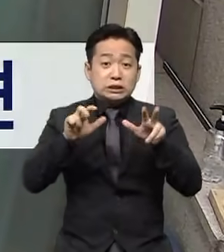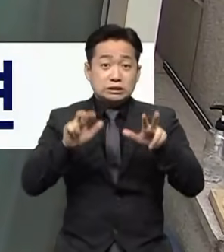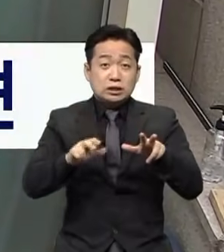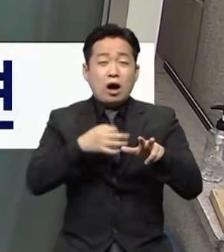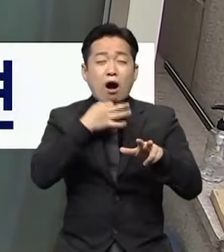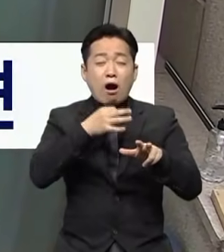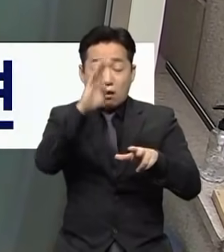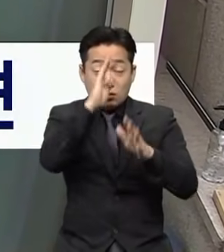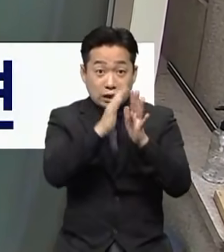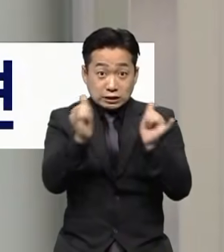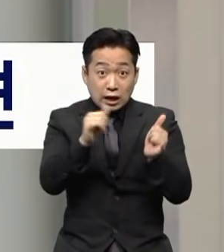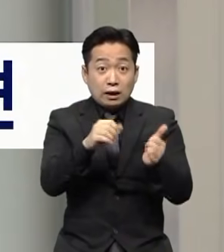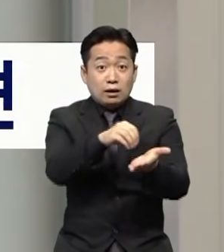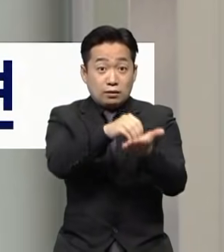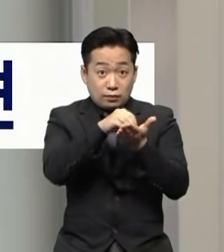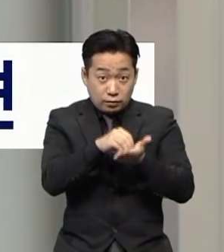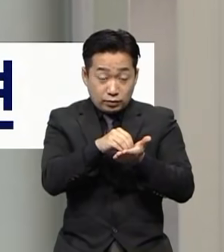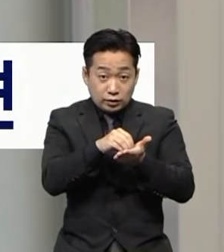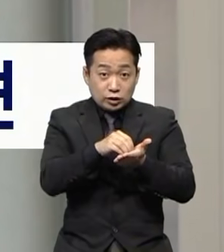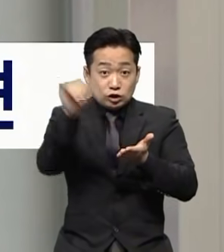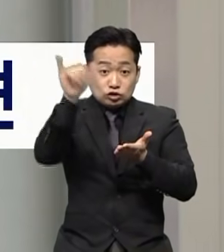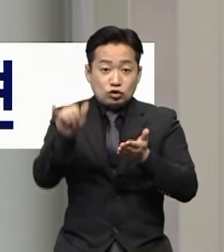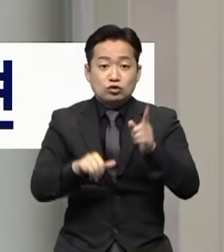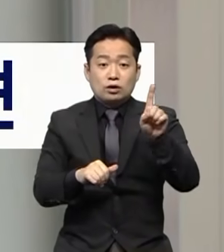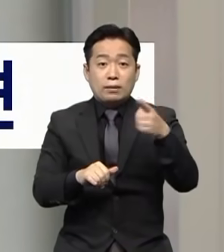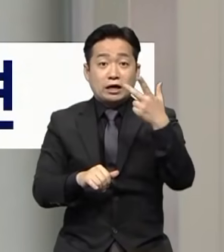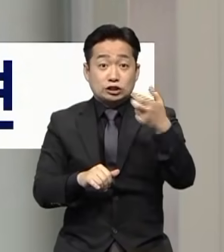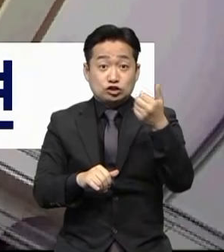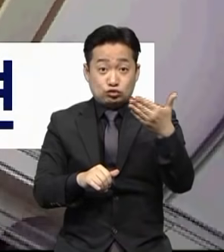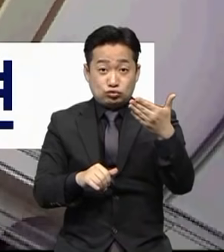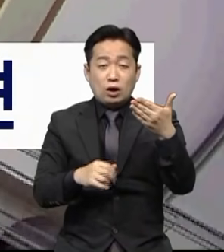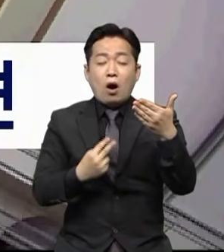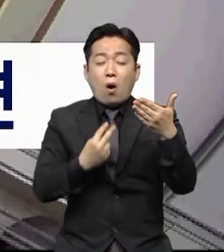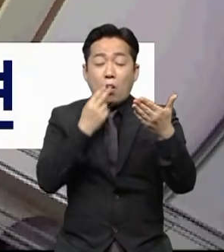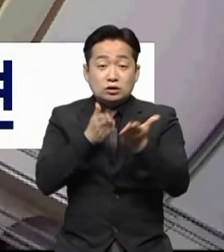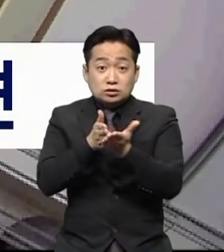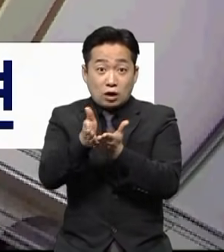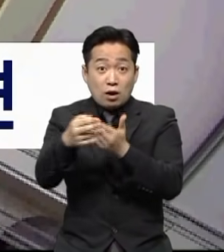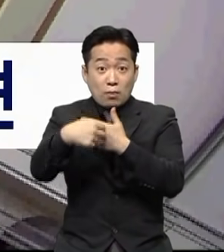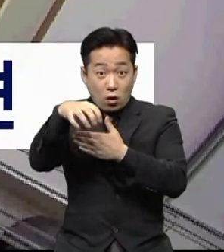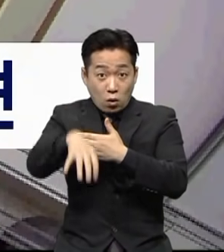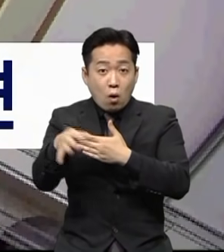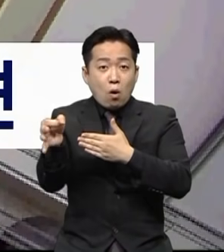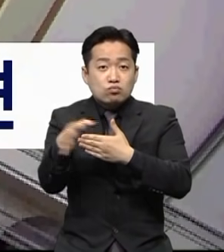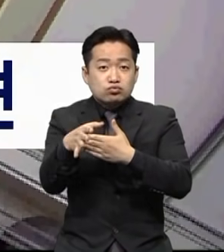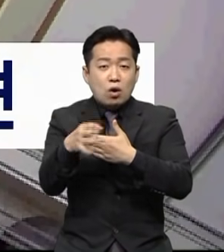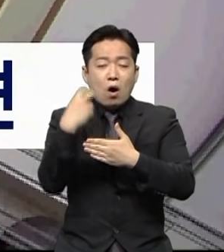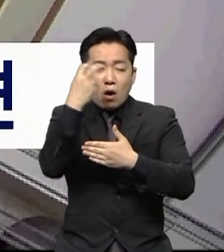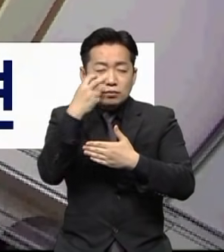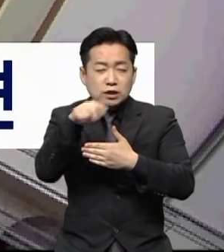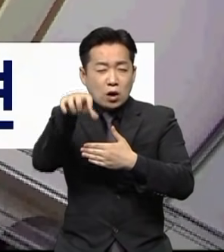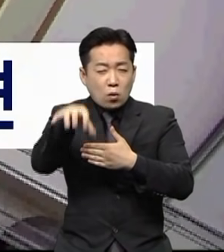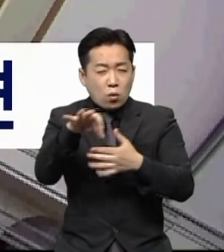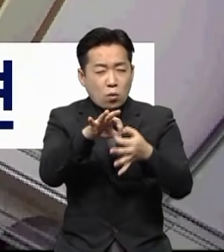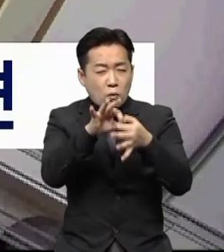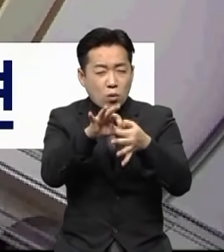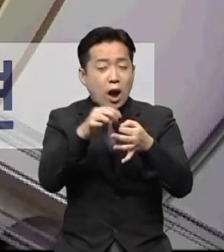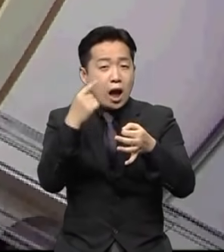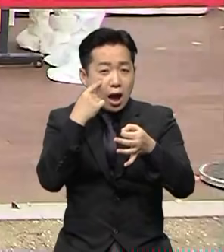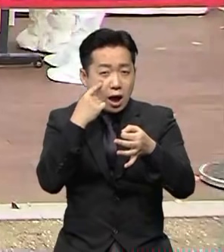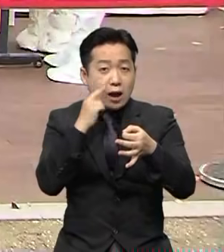감기 환자 등을 받고 있는 전국 129개 호흡기 전담 클리닉들을 무료 검사 시설로 활용하자는 의견도